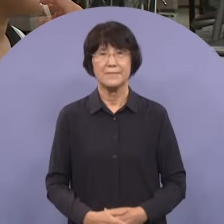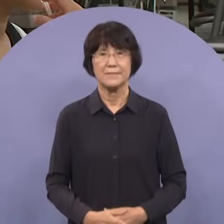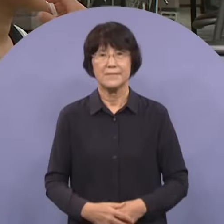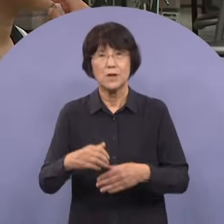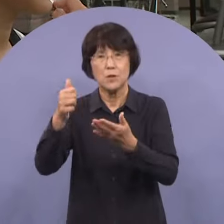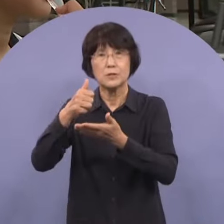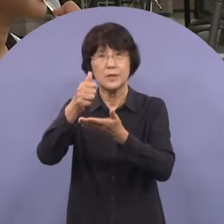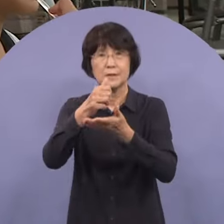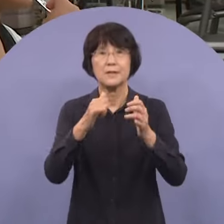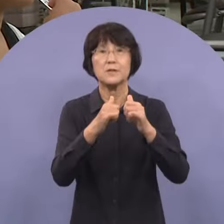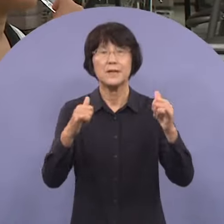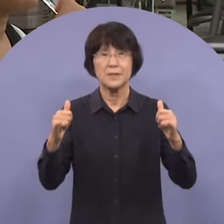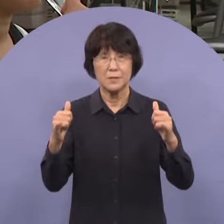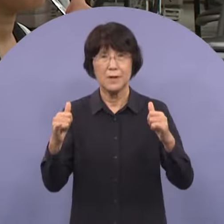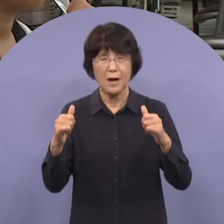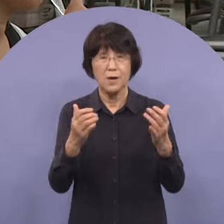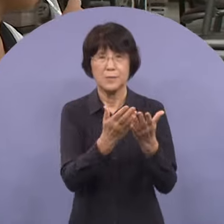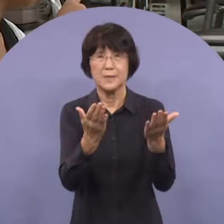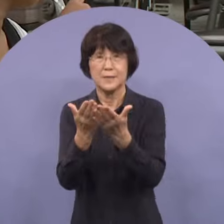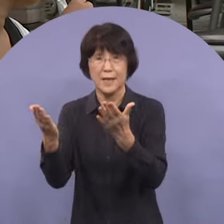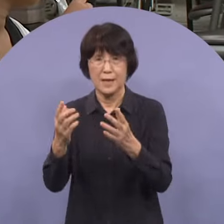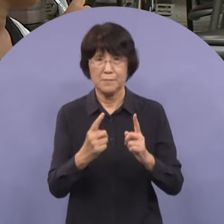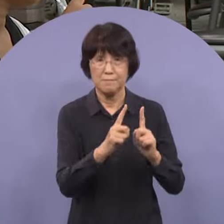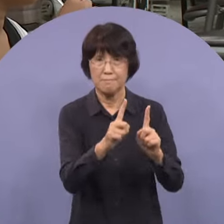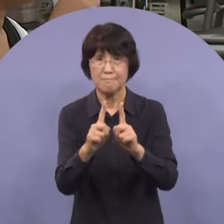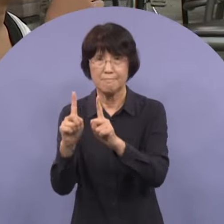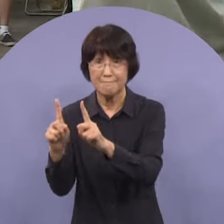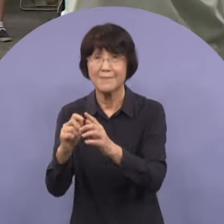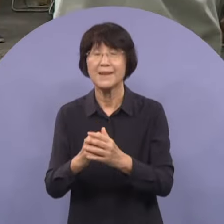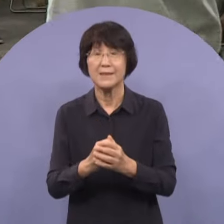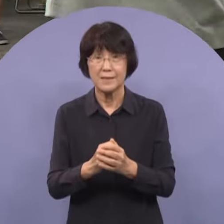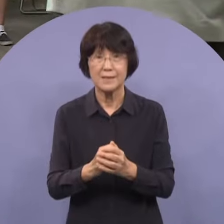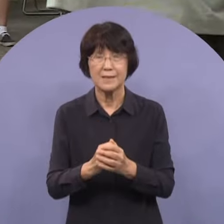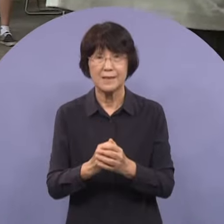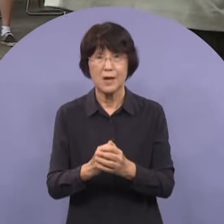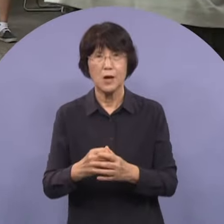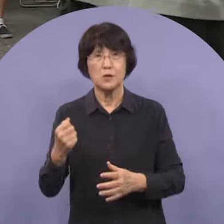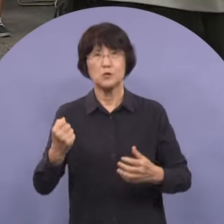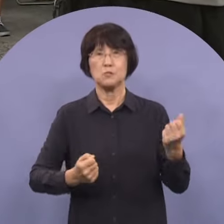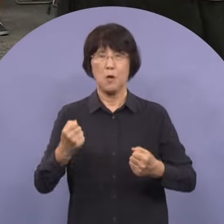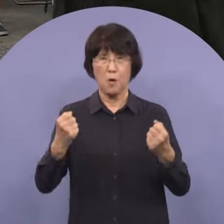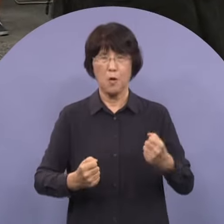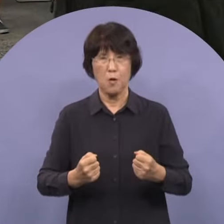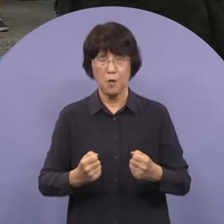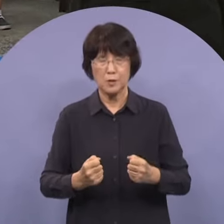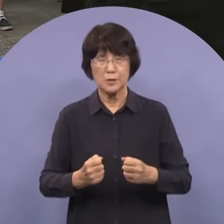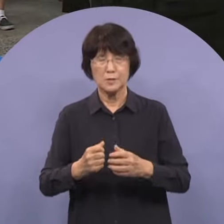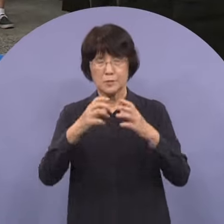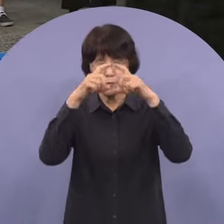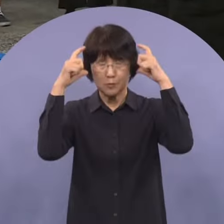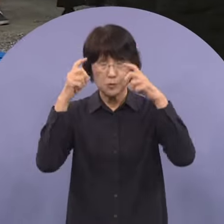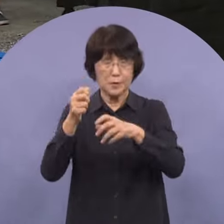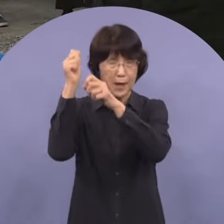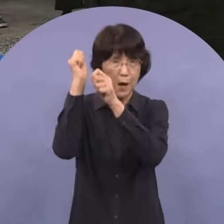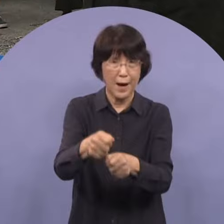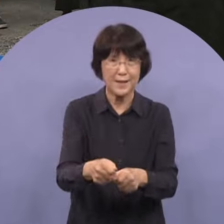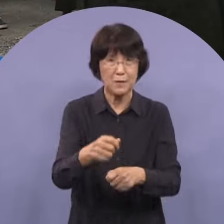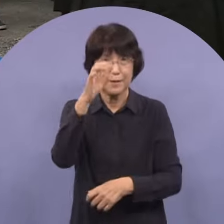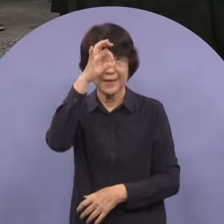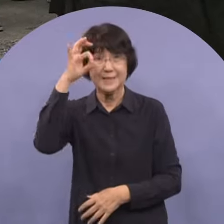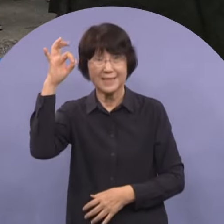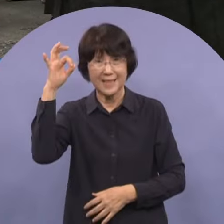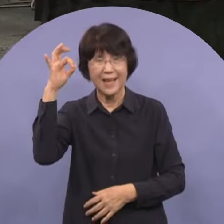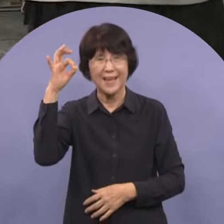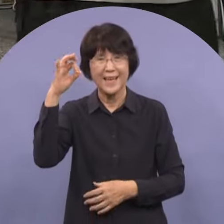訪れた人たちは模擬店を回ったり、相撲やスイカ割りを見物したりしながら、地域で行われる